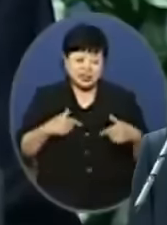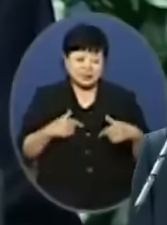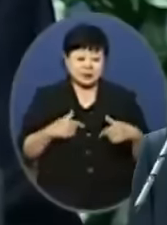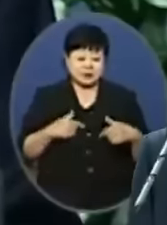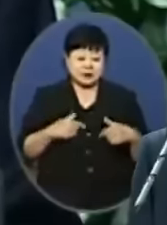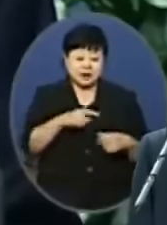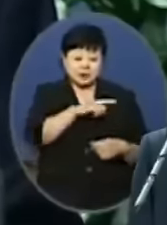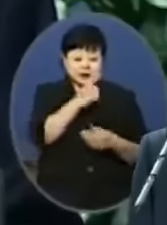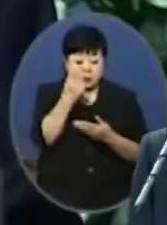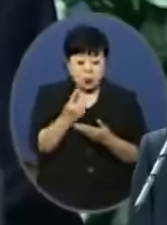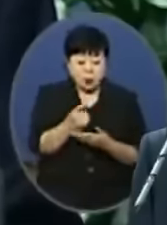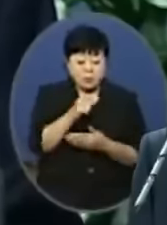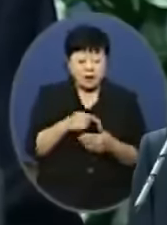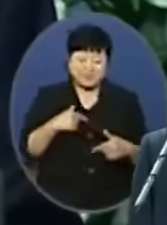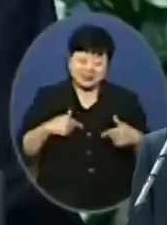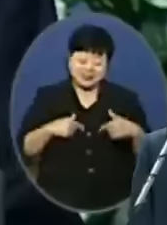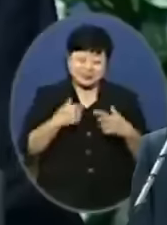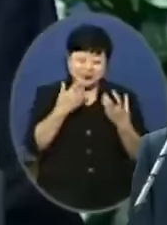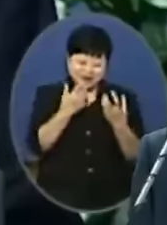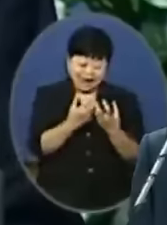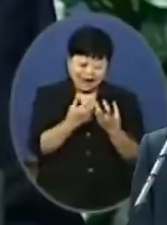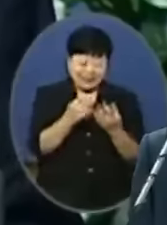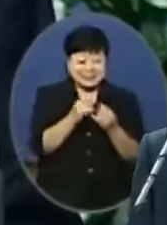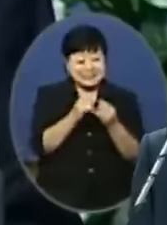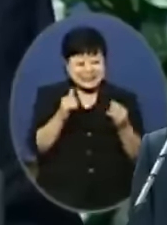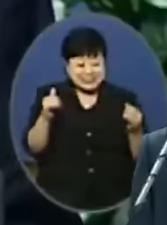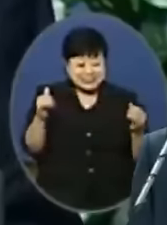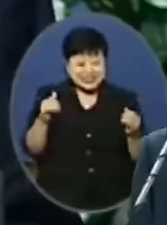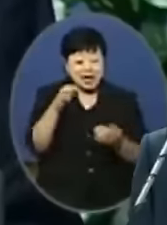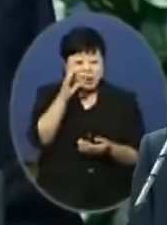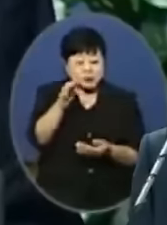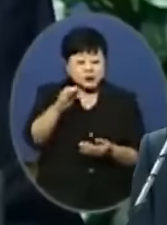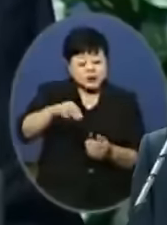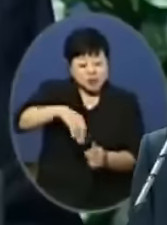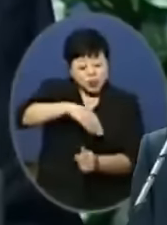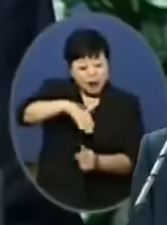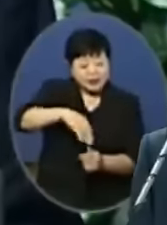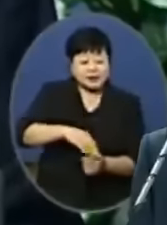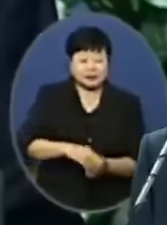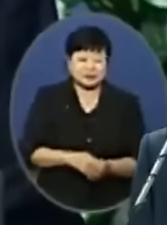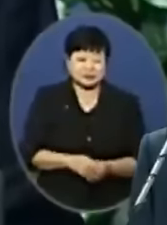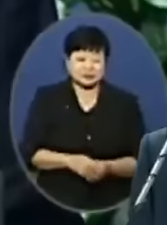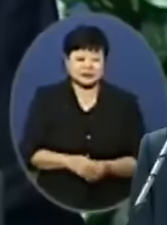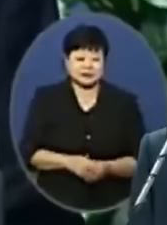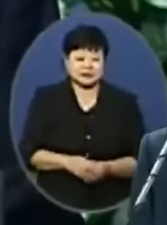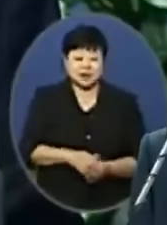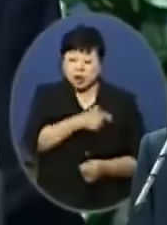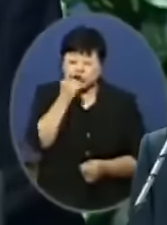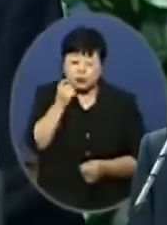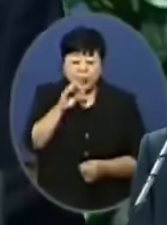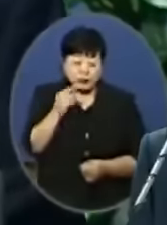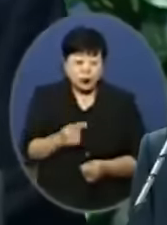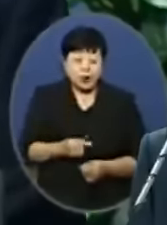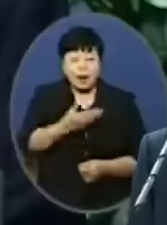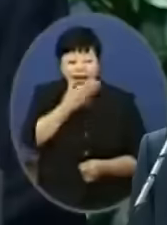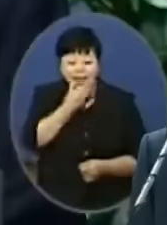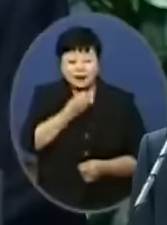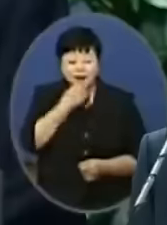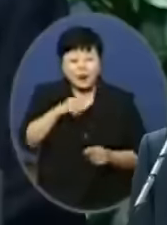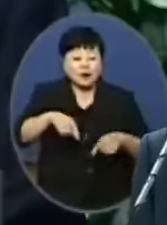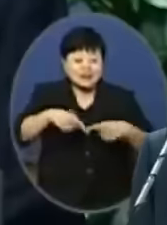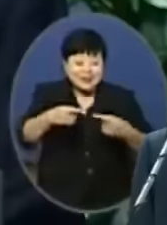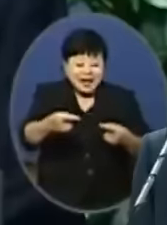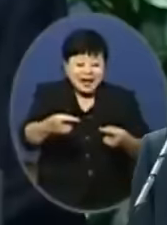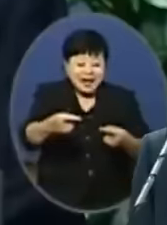것입니다. 마음이 기쁨으로 가득한 사람은 물질적인 환경이 행복하지 않아도 행복에 들어갈 수